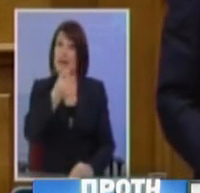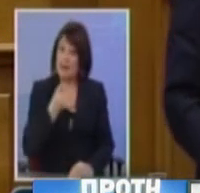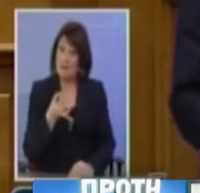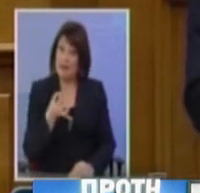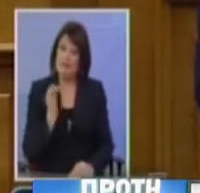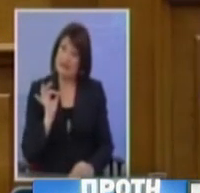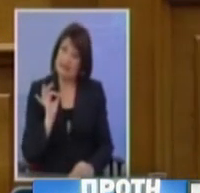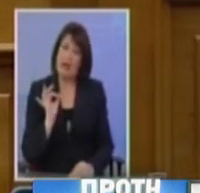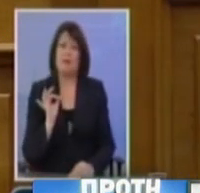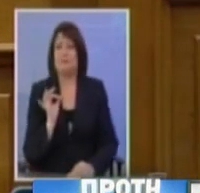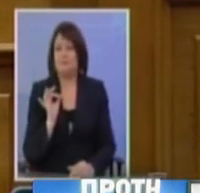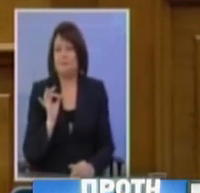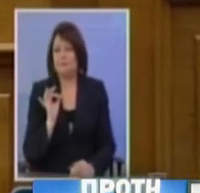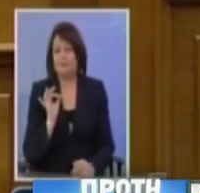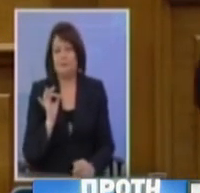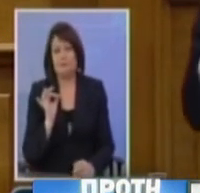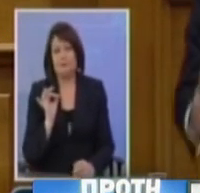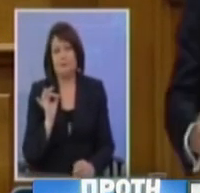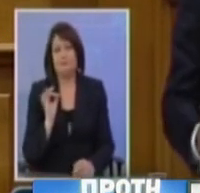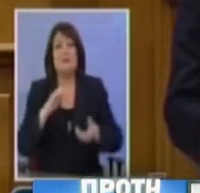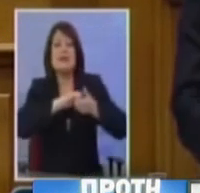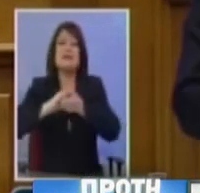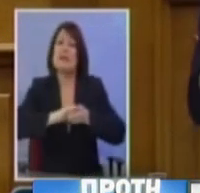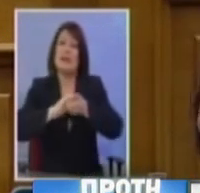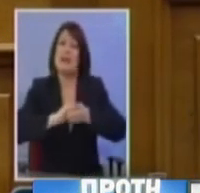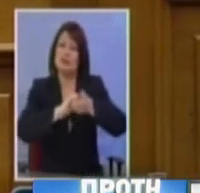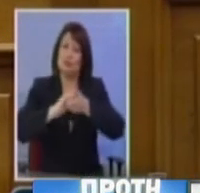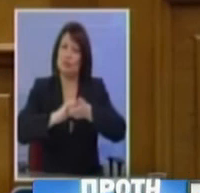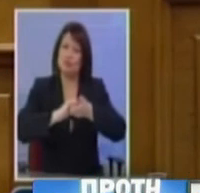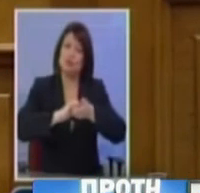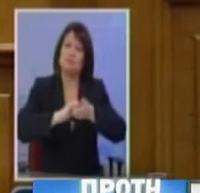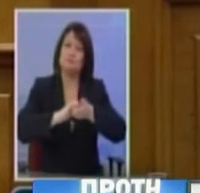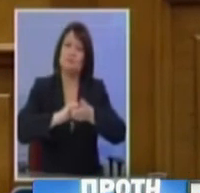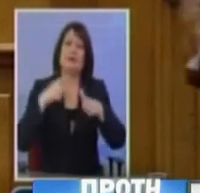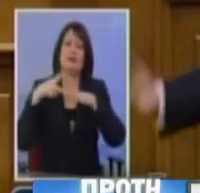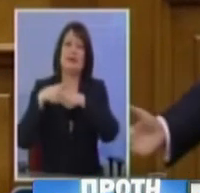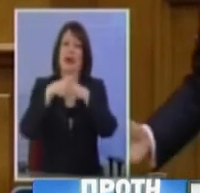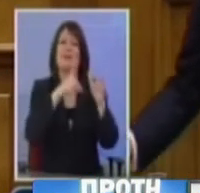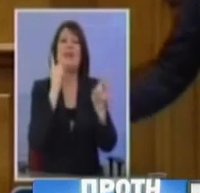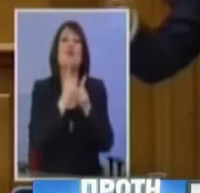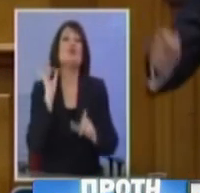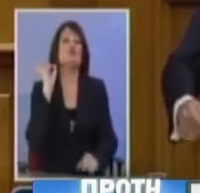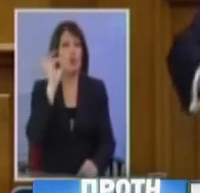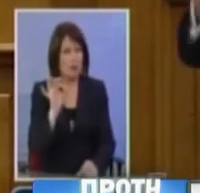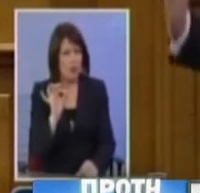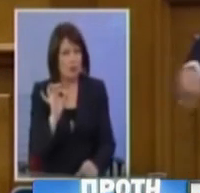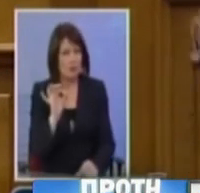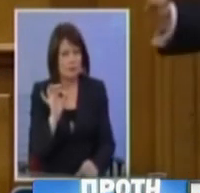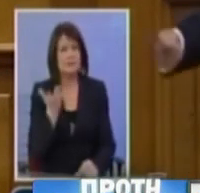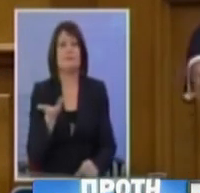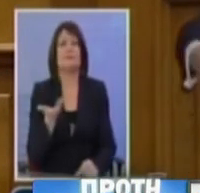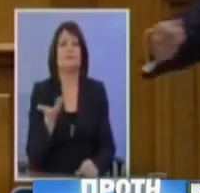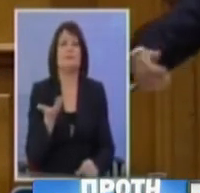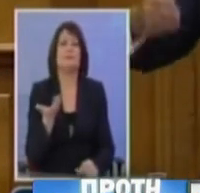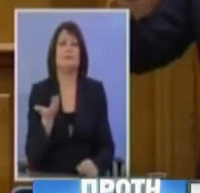Μιλάτε βέβαια για συνεταιρισμούς. Μιλάτε για τράπεζες ειδικού σκοπού, ως αν αυτό ήταν το μαγικό κλειδί